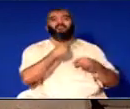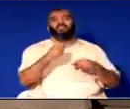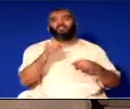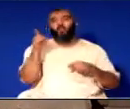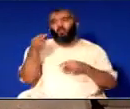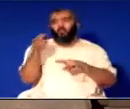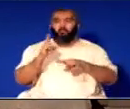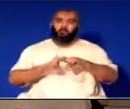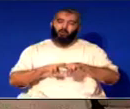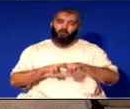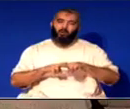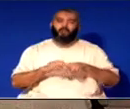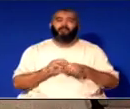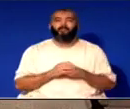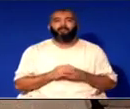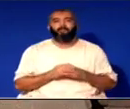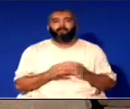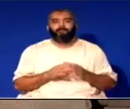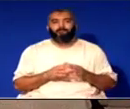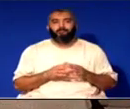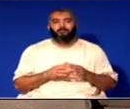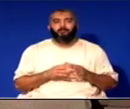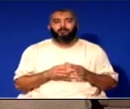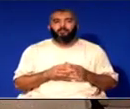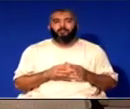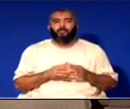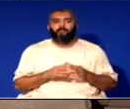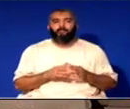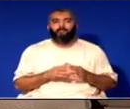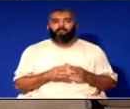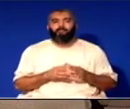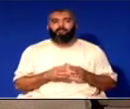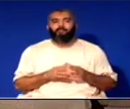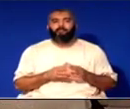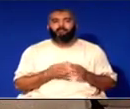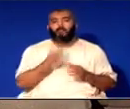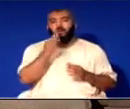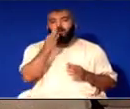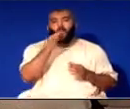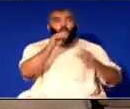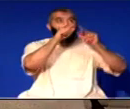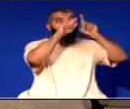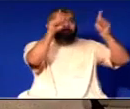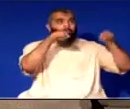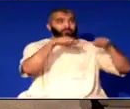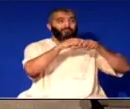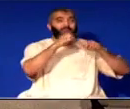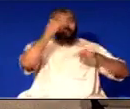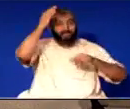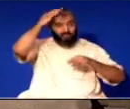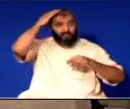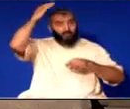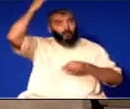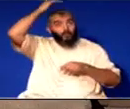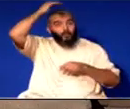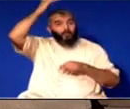العسكريه لانه توفي في اداء واجب تاعو، فتقول لك حطيتها عند راسي وين نرقد، وقالوا